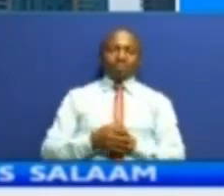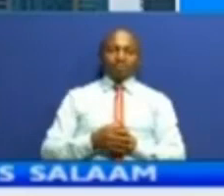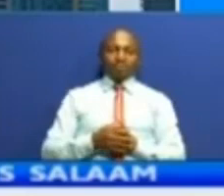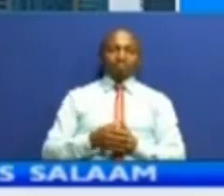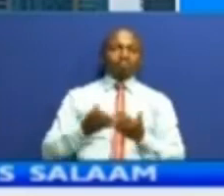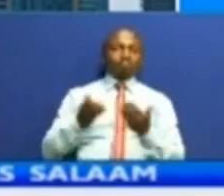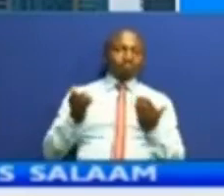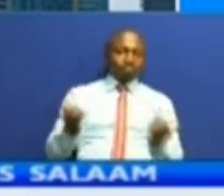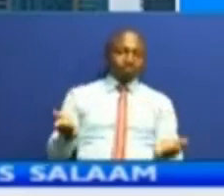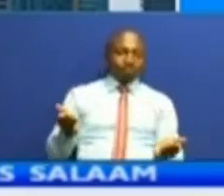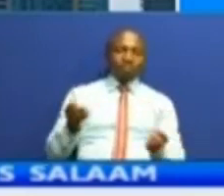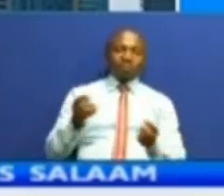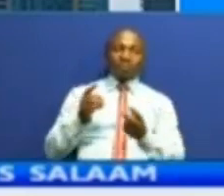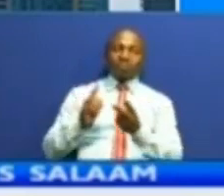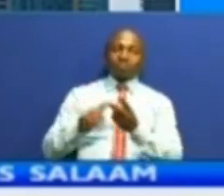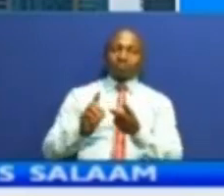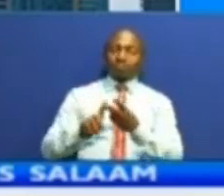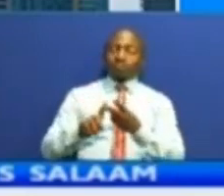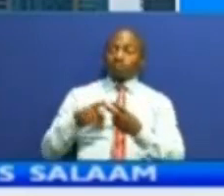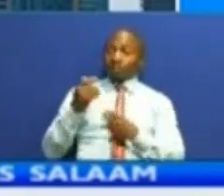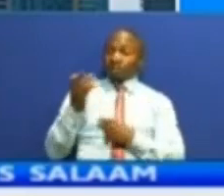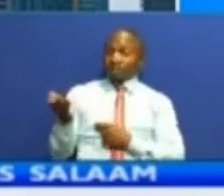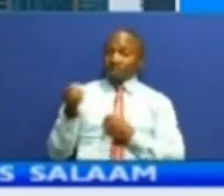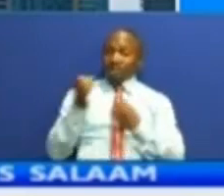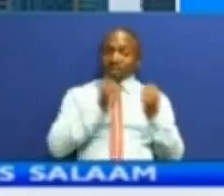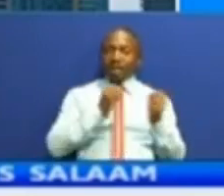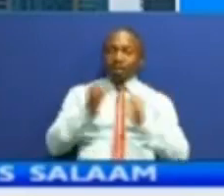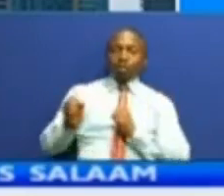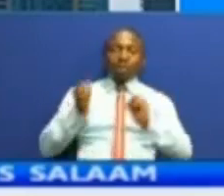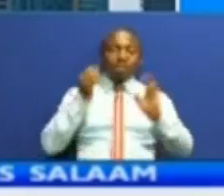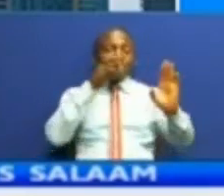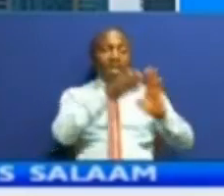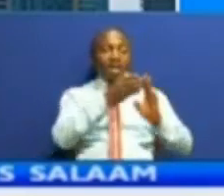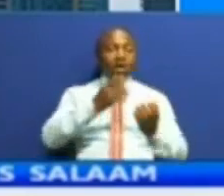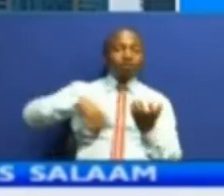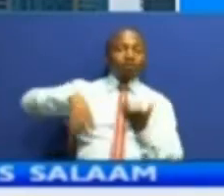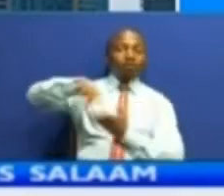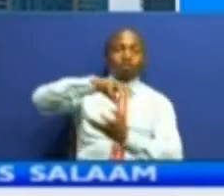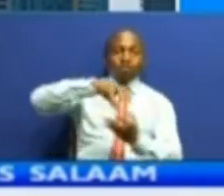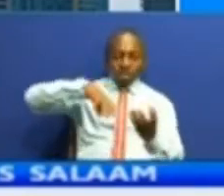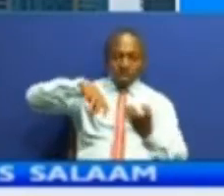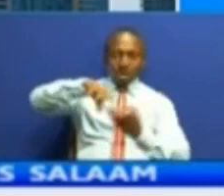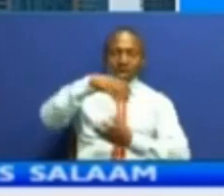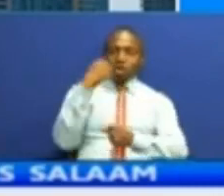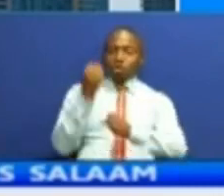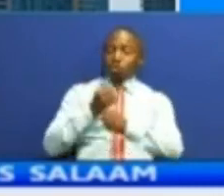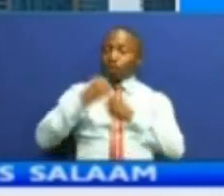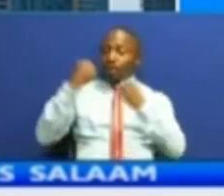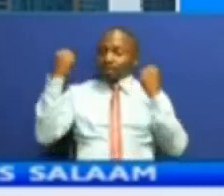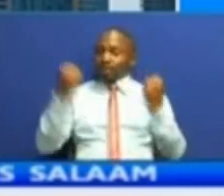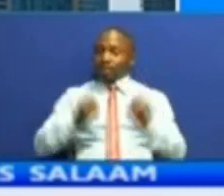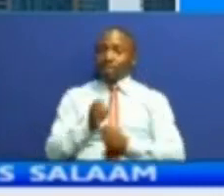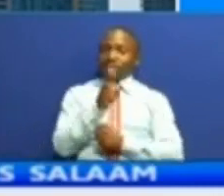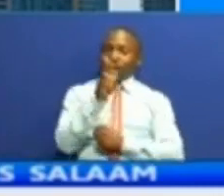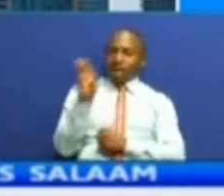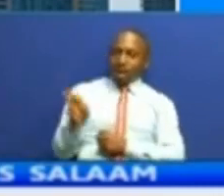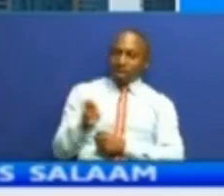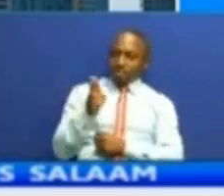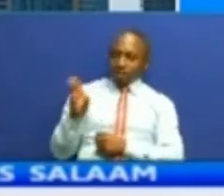na kimsingi ni kitendo ambacho kililenga kuvuruga shughuli nzima za halmashauri.